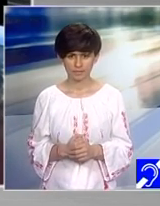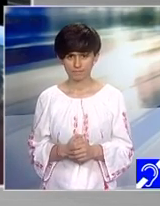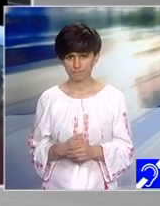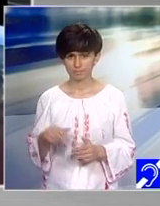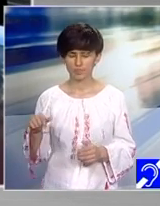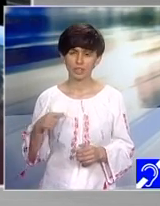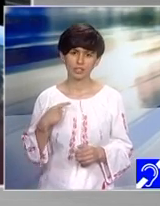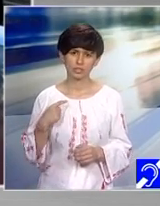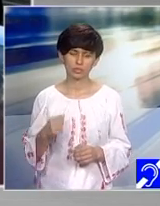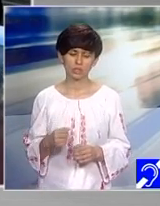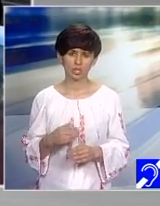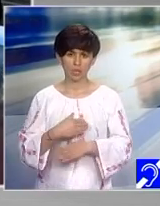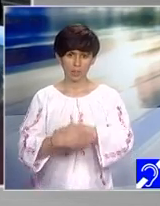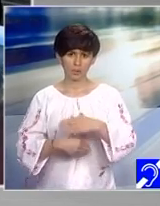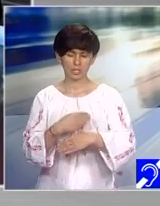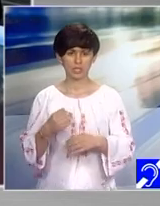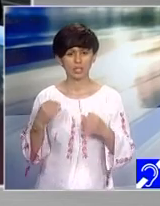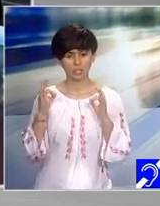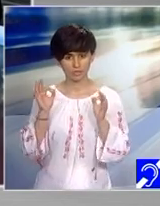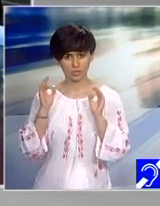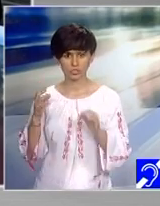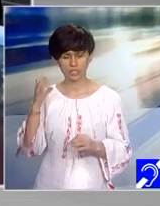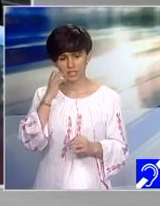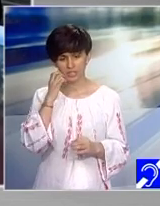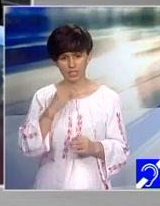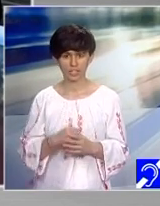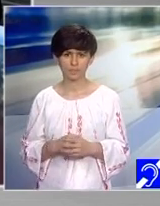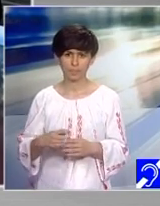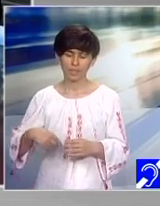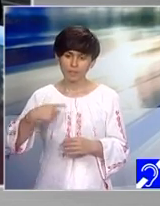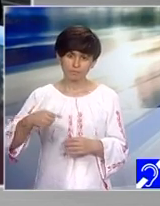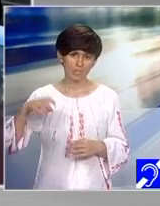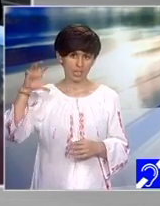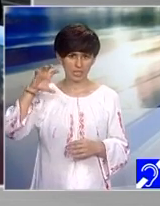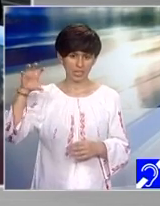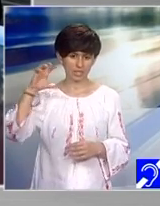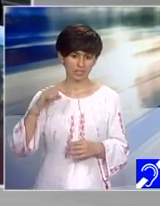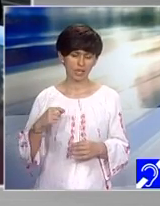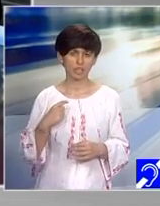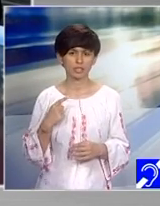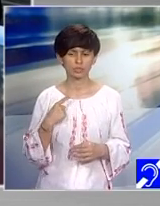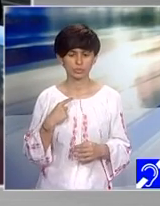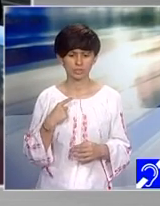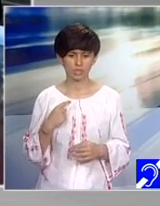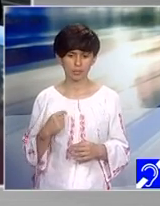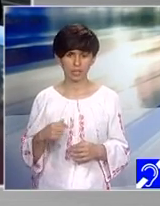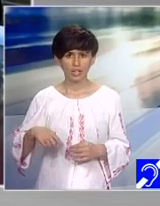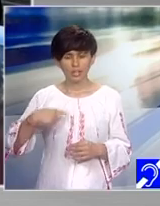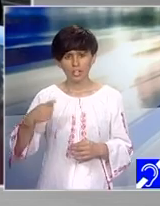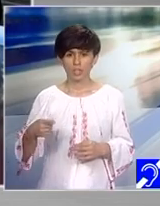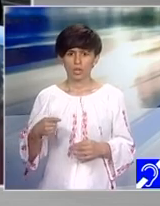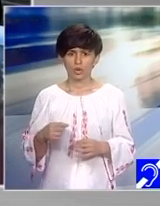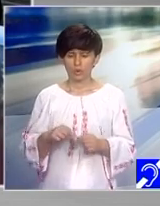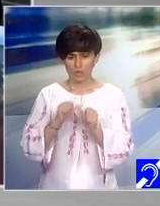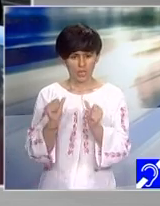foloseau țăranii. Trecând munții în Ardeal, ajungem la un alt tip de a